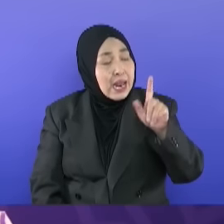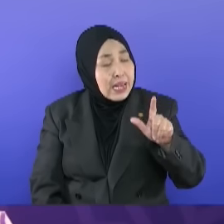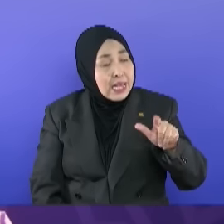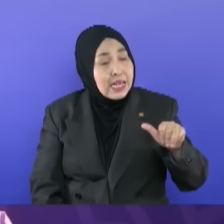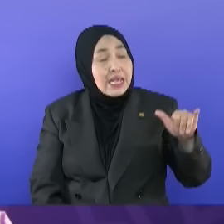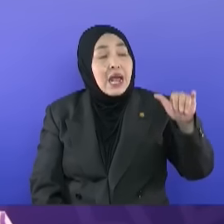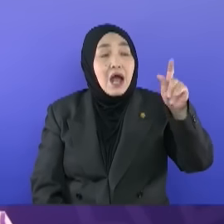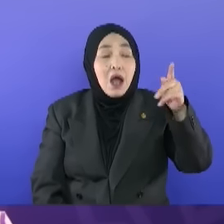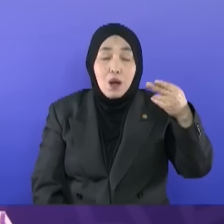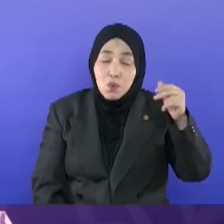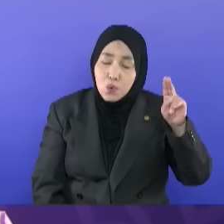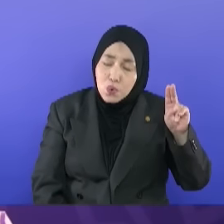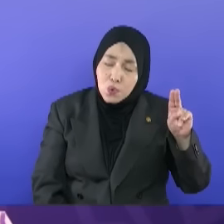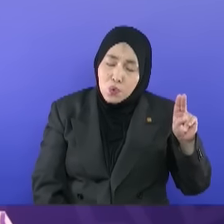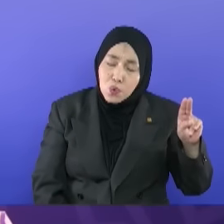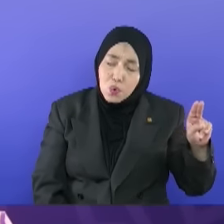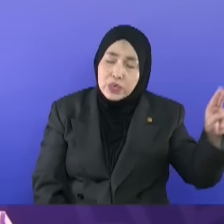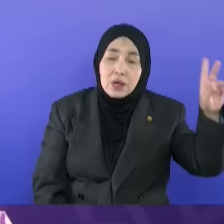yahud.